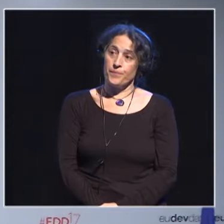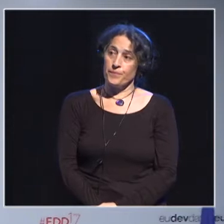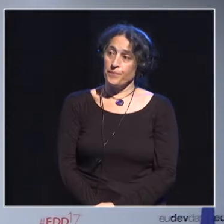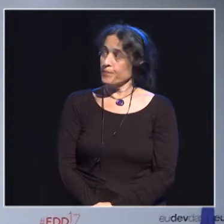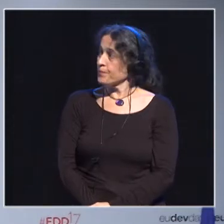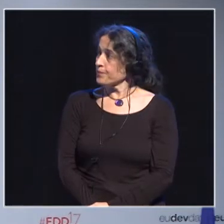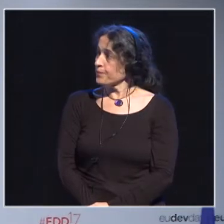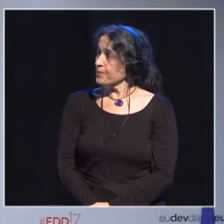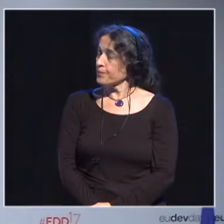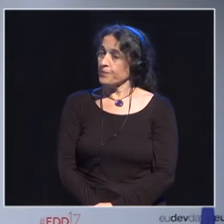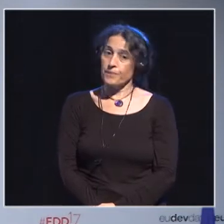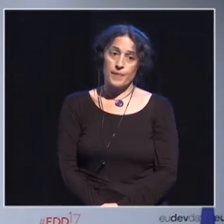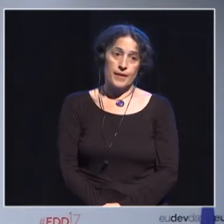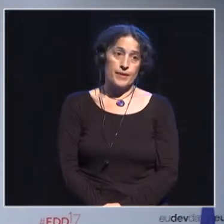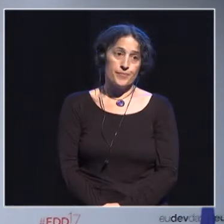a dit que